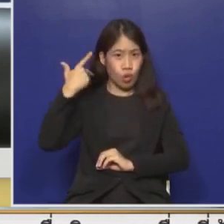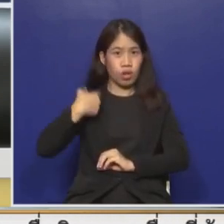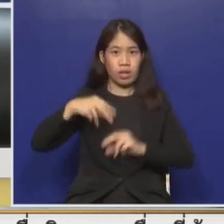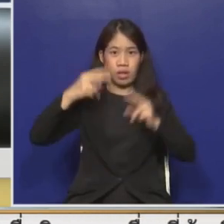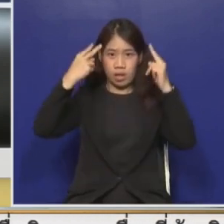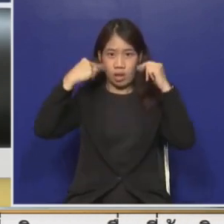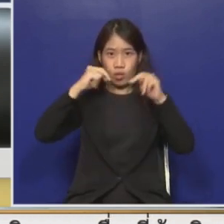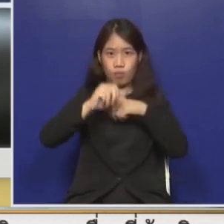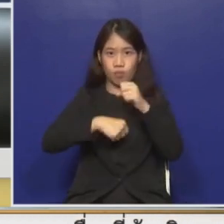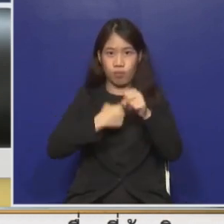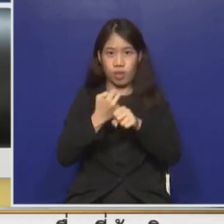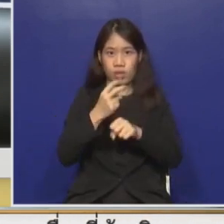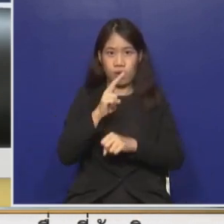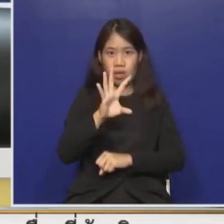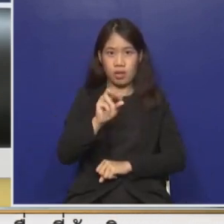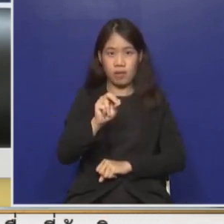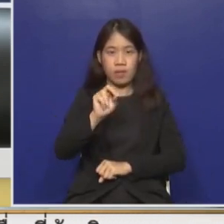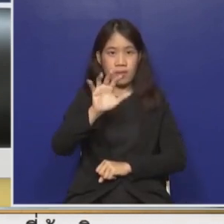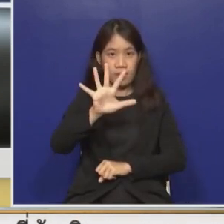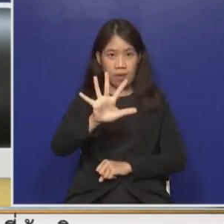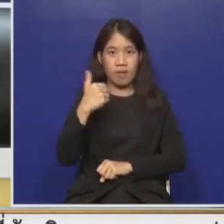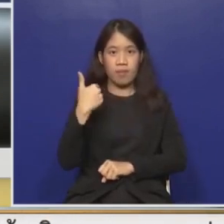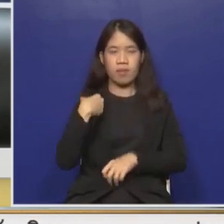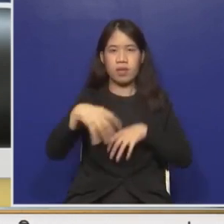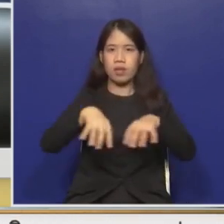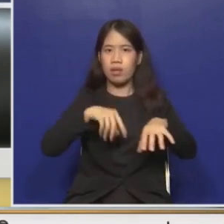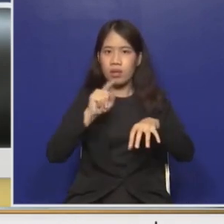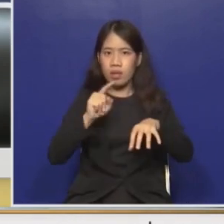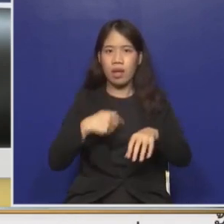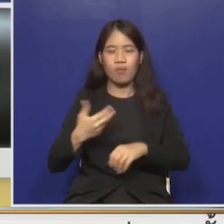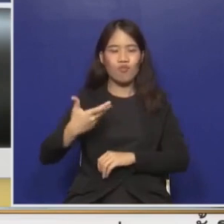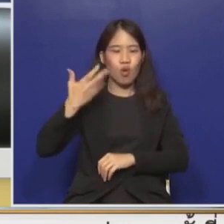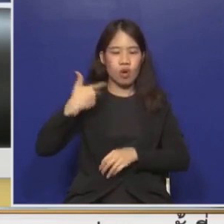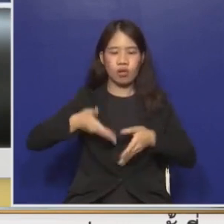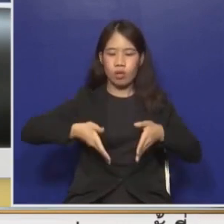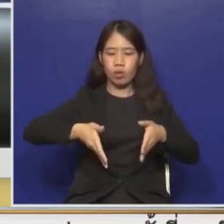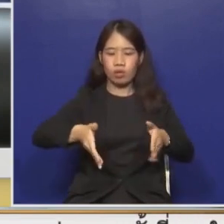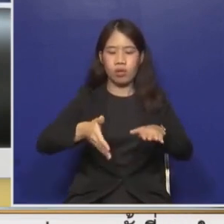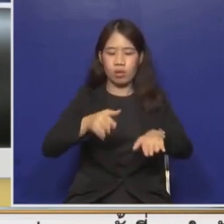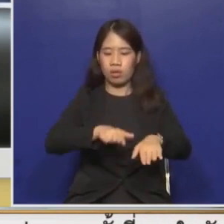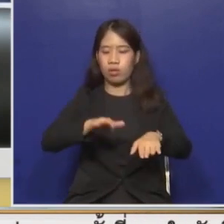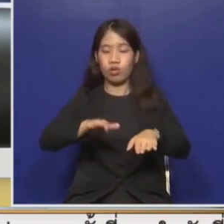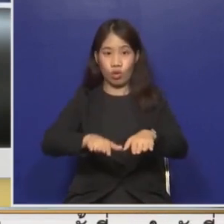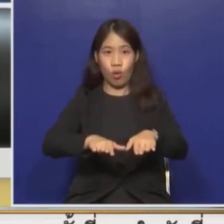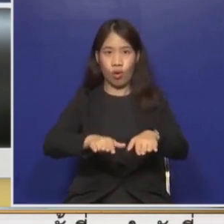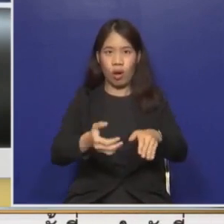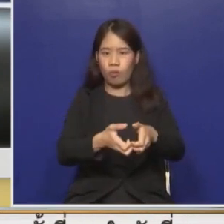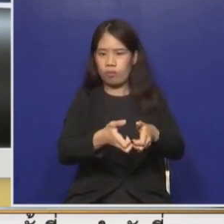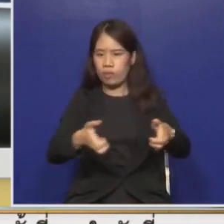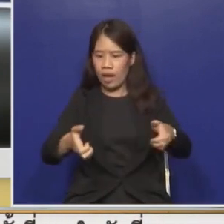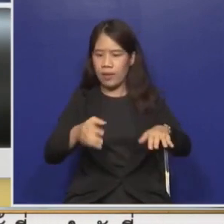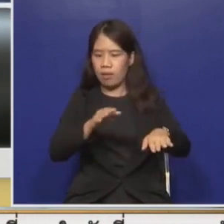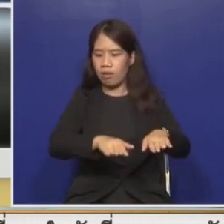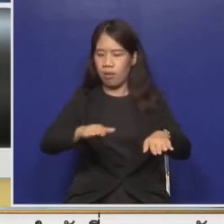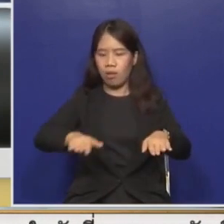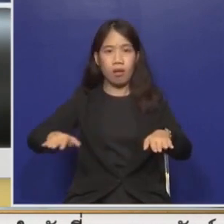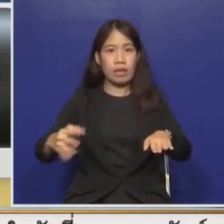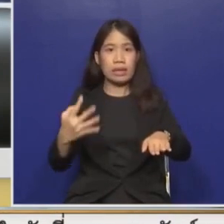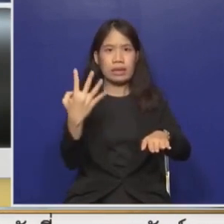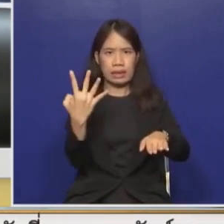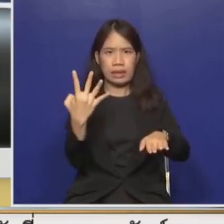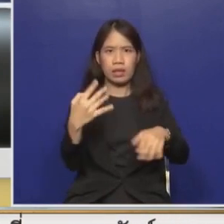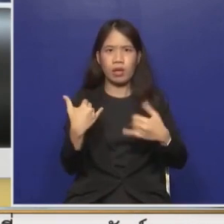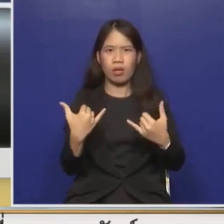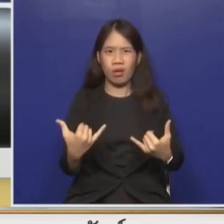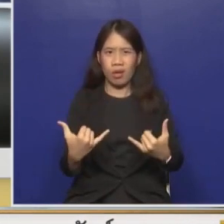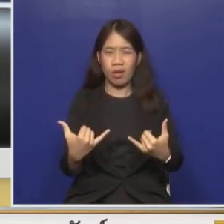ีในปี 2530 ว่าได้ดำเดินการขยายจากถนนสองเหรisticเป็ 4 เลนตั้งแต่บัรนั้นจนถบัตรนี้ถนนเพศ